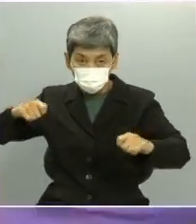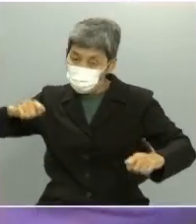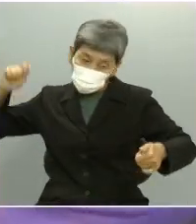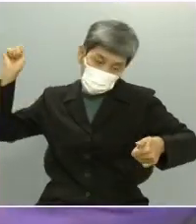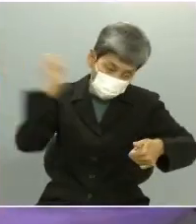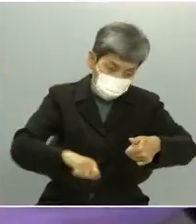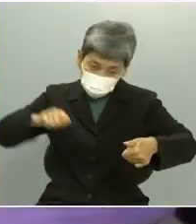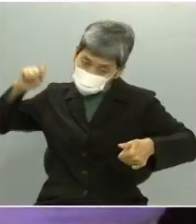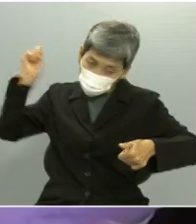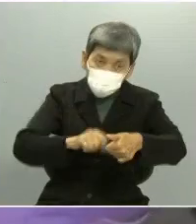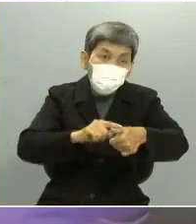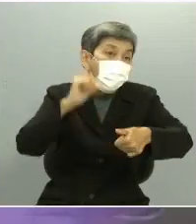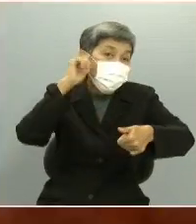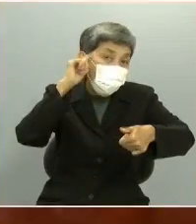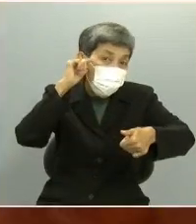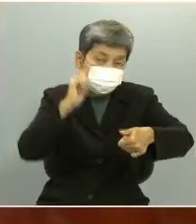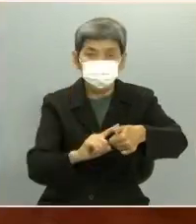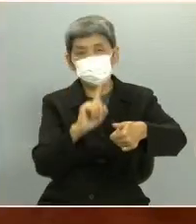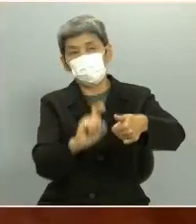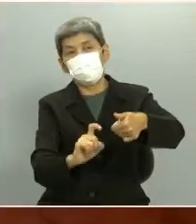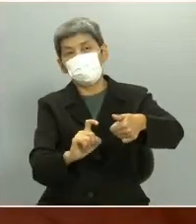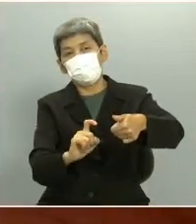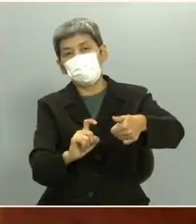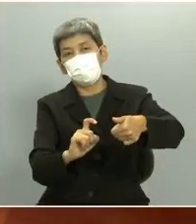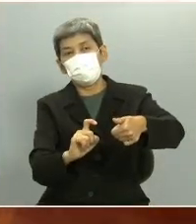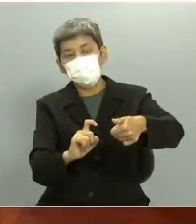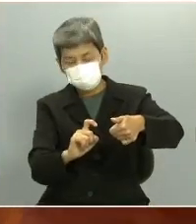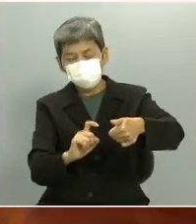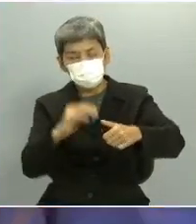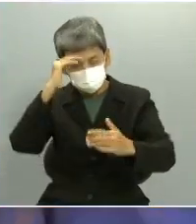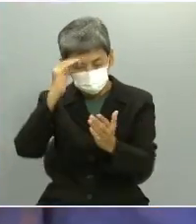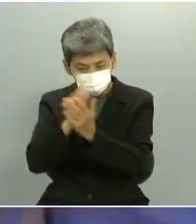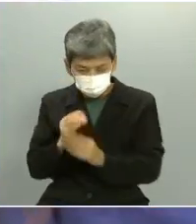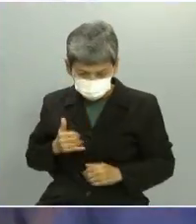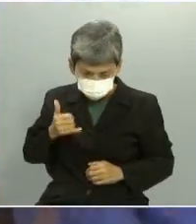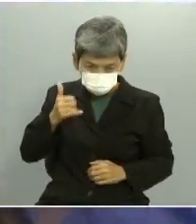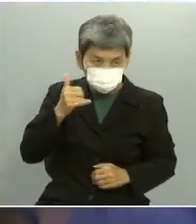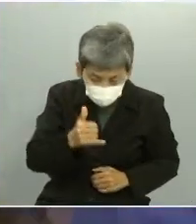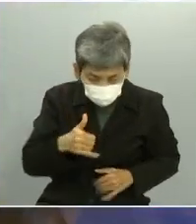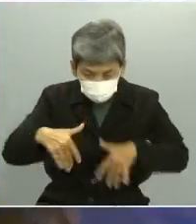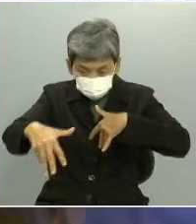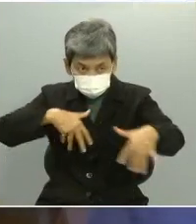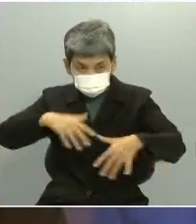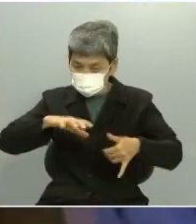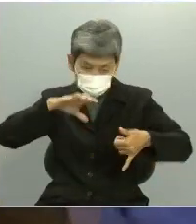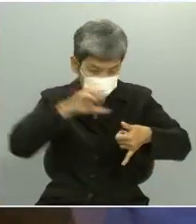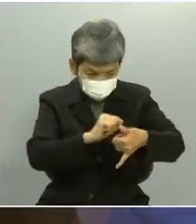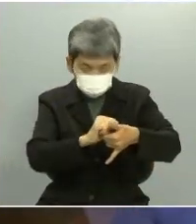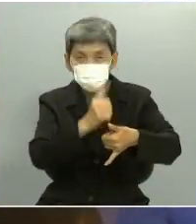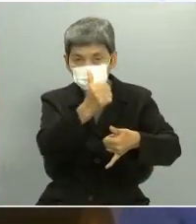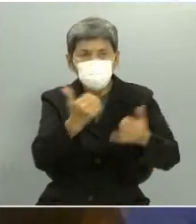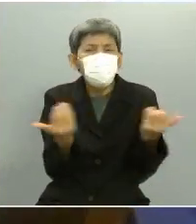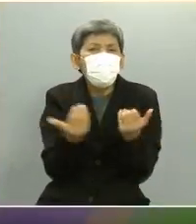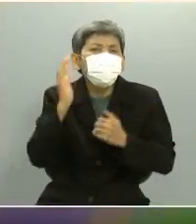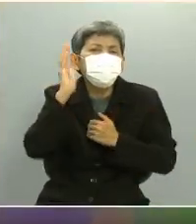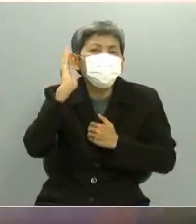นเสียชีวิตในพื้นที่บ้านโพตำรวจไปถึงชาวบ้านควบคุมตัวคนร้ายเอาไว้แล้วเป็นลูกช